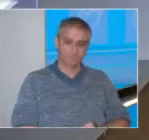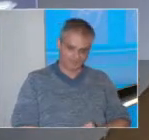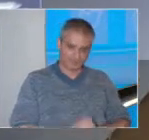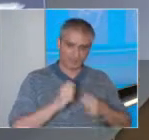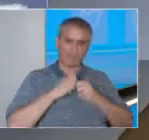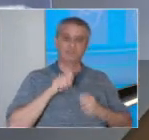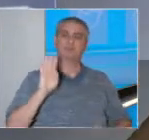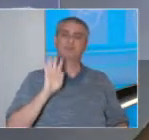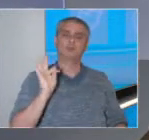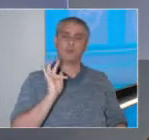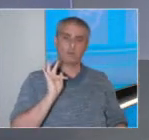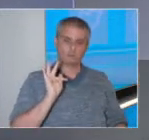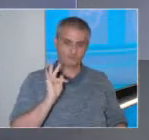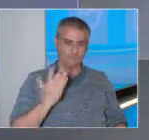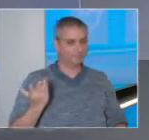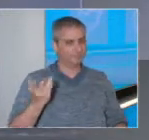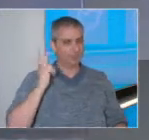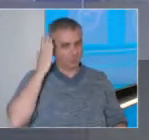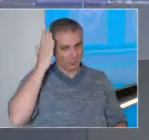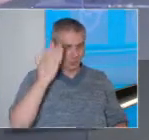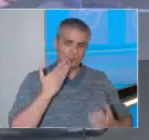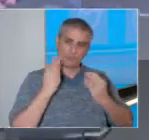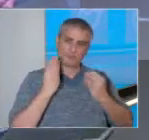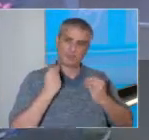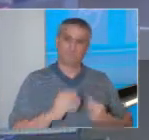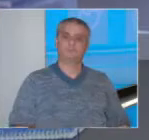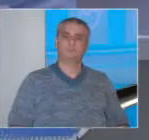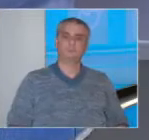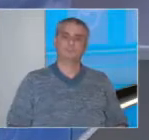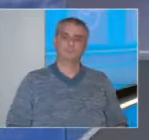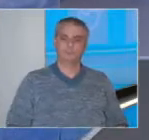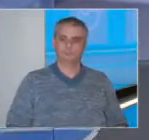חבר הכנסת בועז טופורובסקי, יש עתיד, תודה רבה.